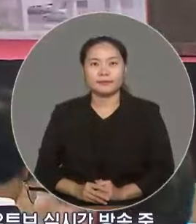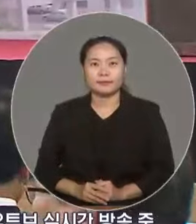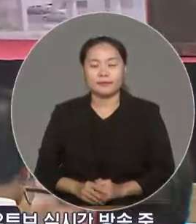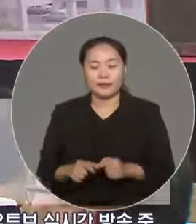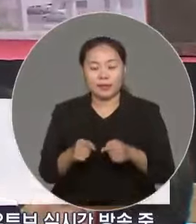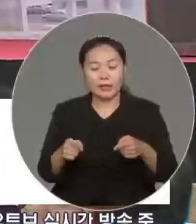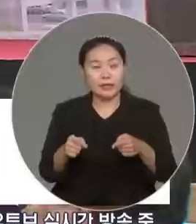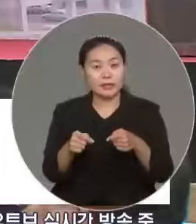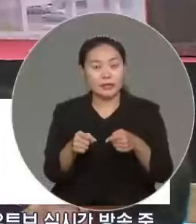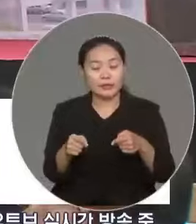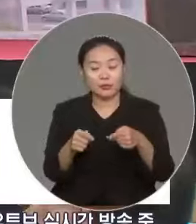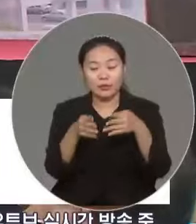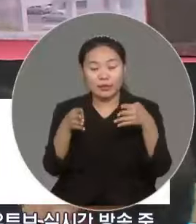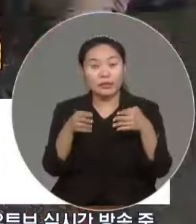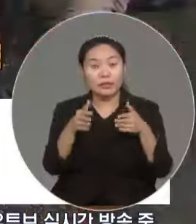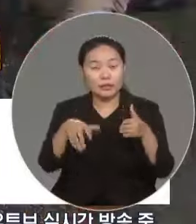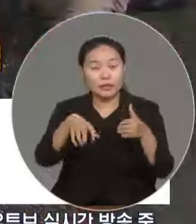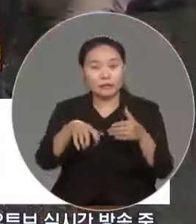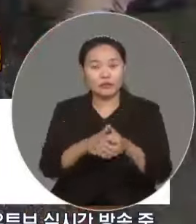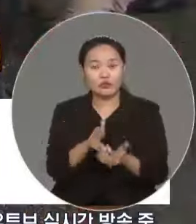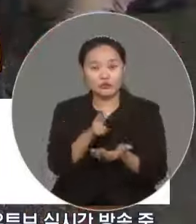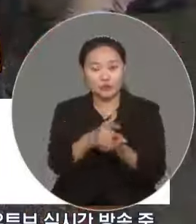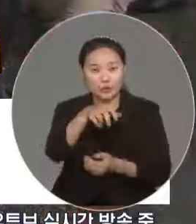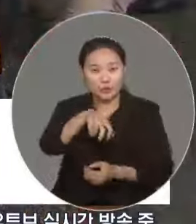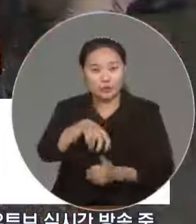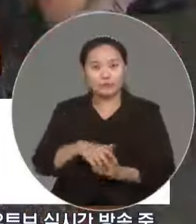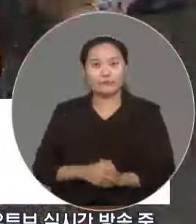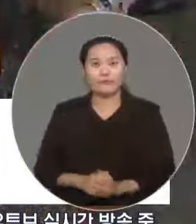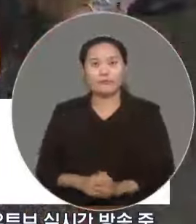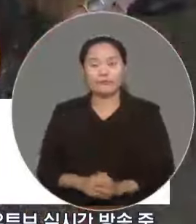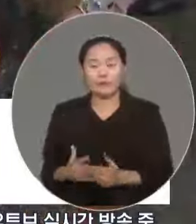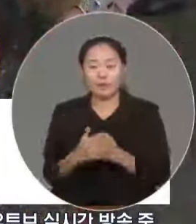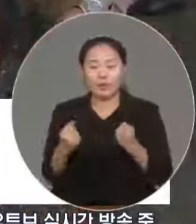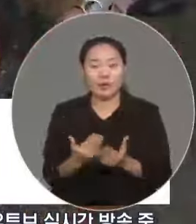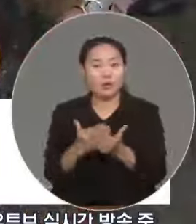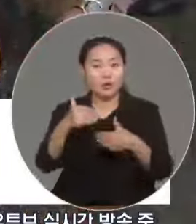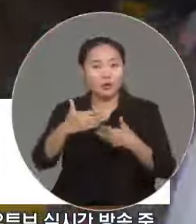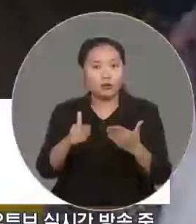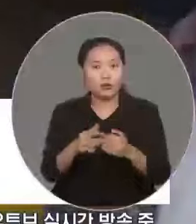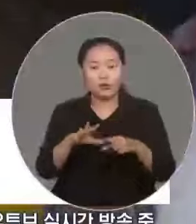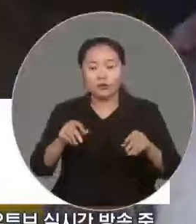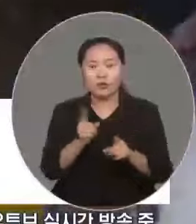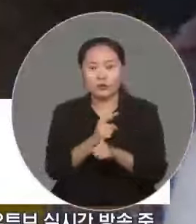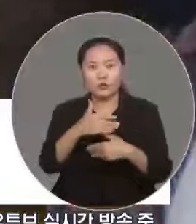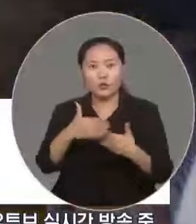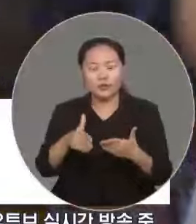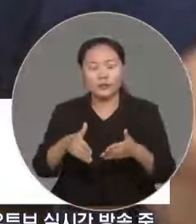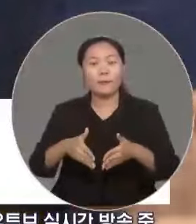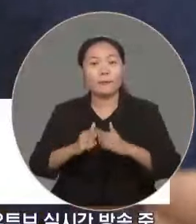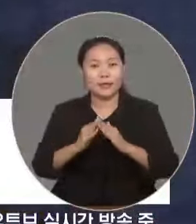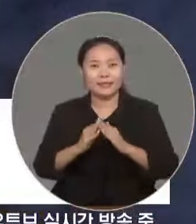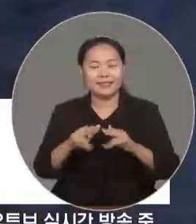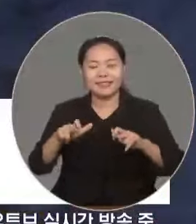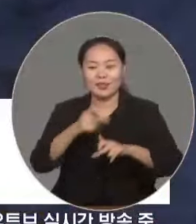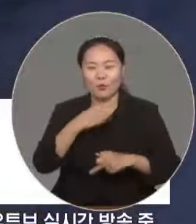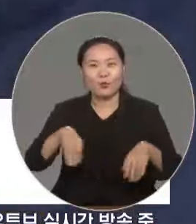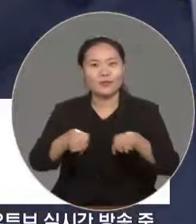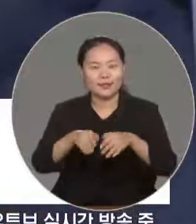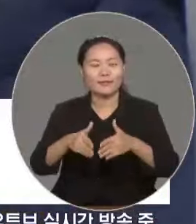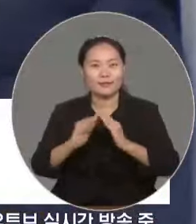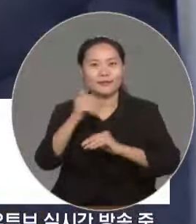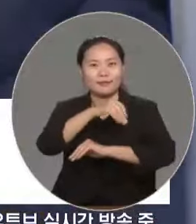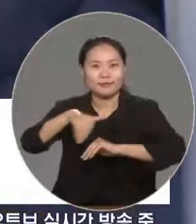지상 1층에서 4층까지는 부설 주차장과 건강 증진실과 물리치료실 등을 갖춘 장애인